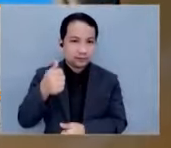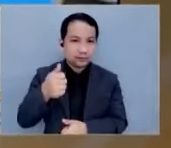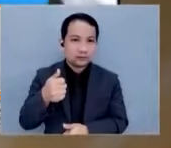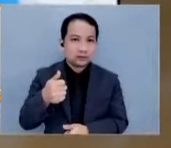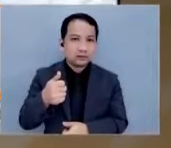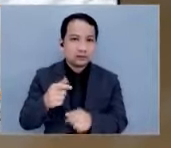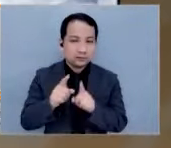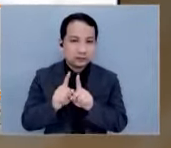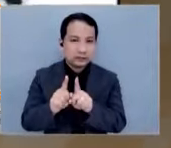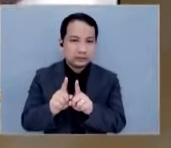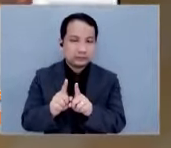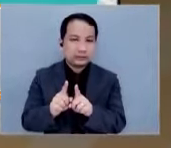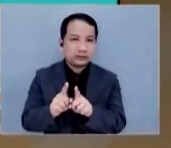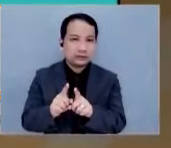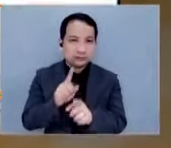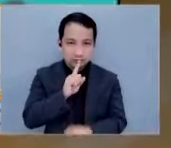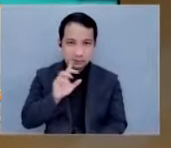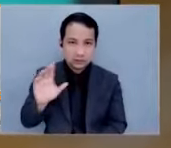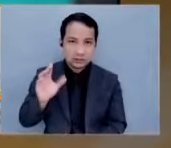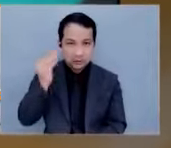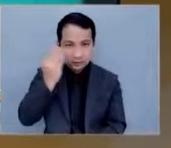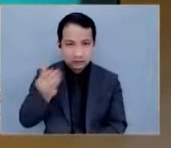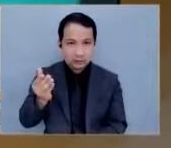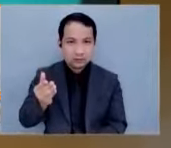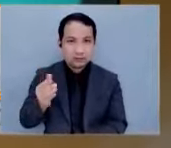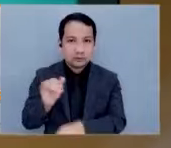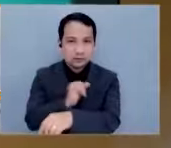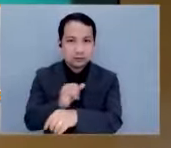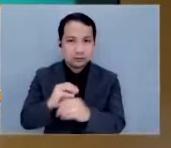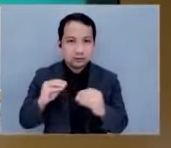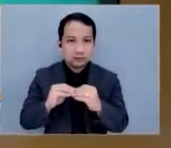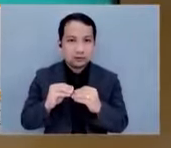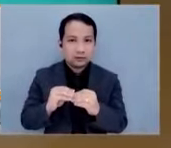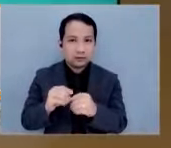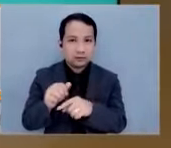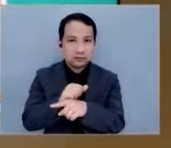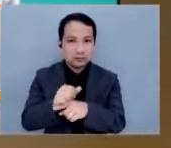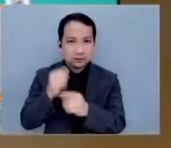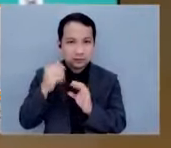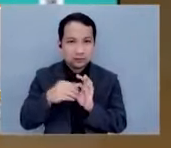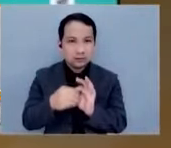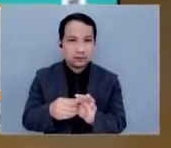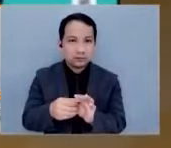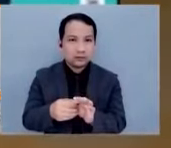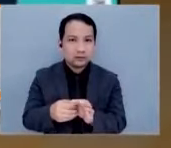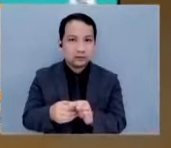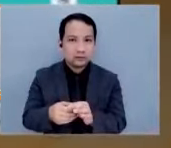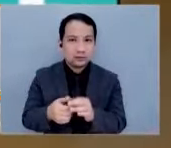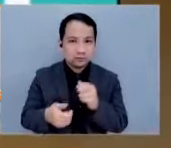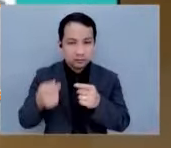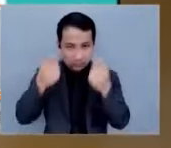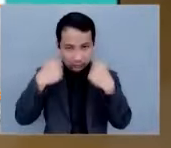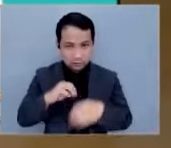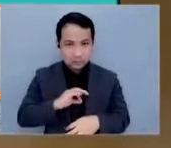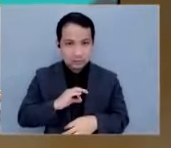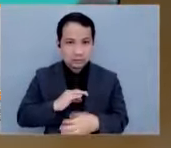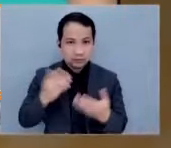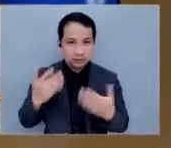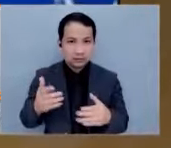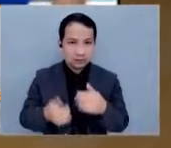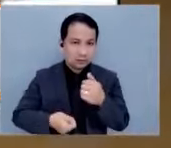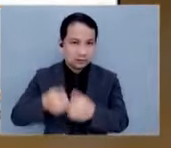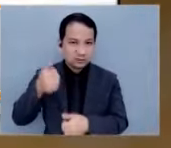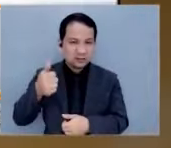laban. Nag-promise din siya na sisipagan pa niya lalo para mag-uwi ng isa pang medalya galing sa Olympics pagkatapos manalo ng